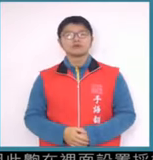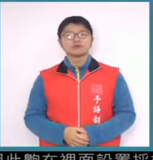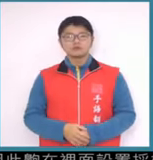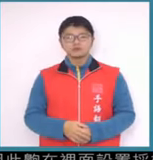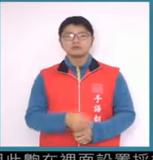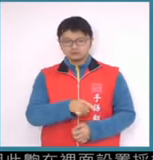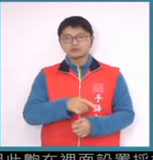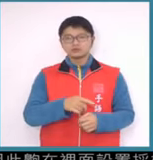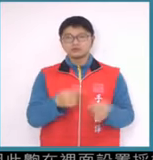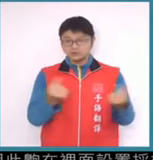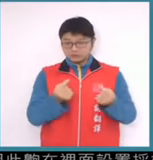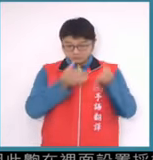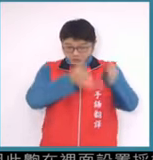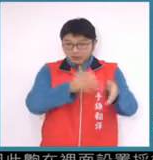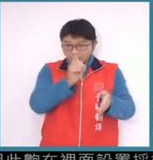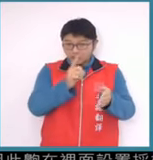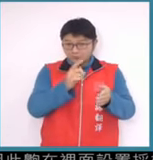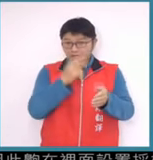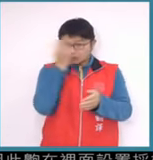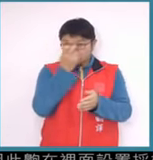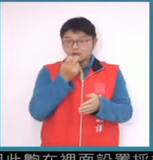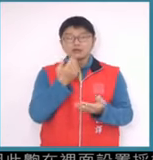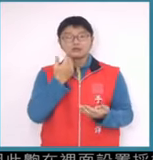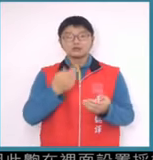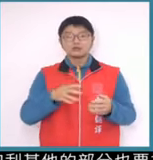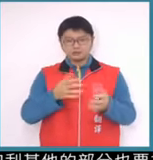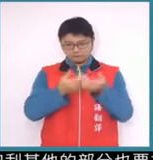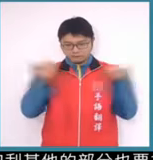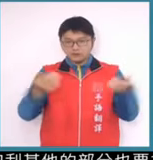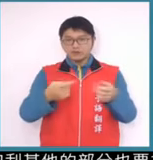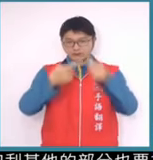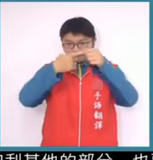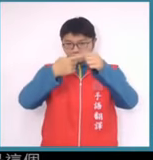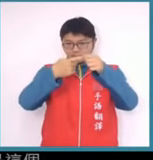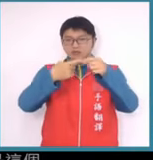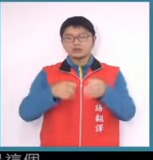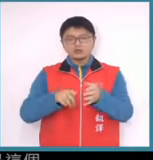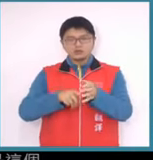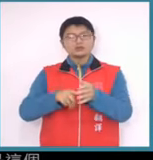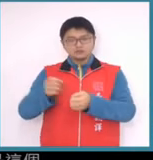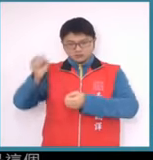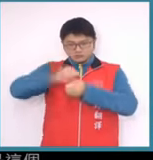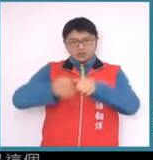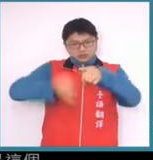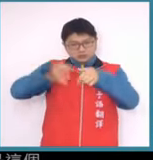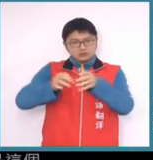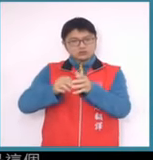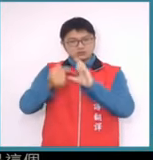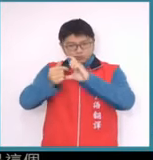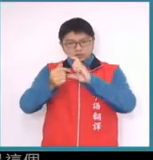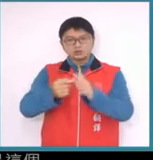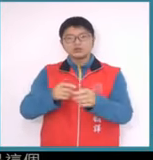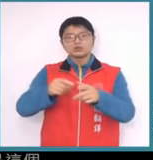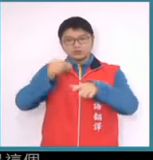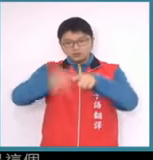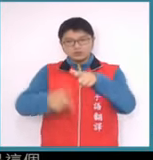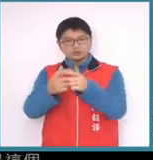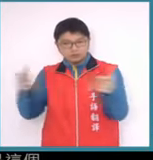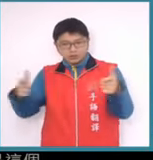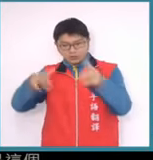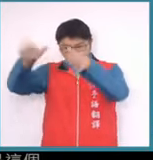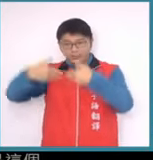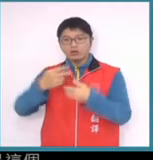剪。第一层是这个加值区所有的厂商，那第二层是其他的厂